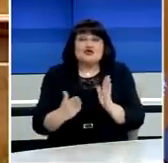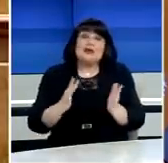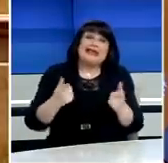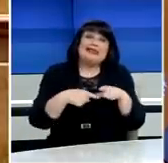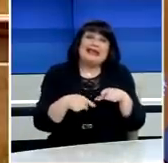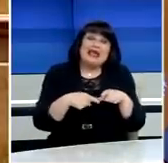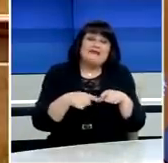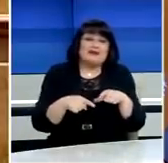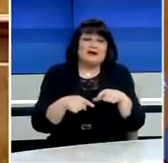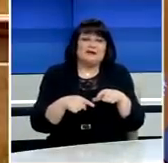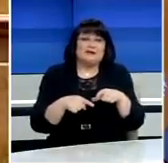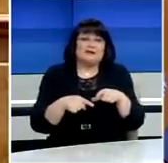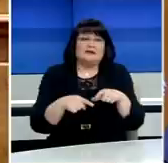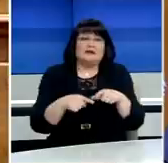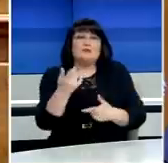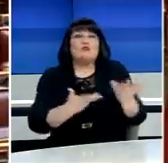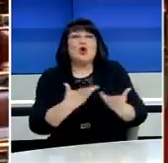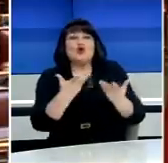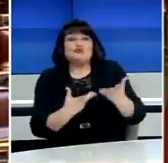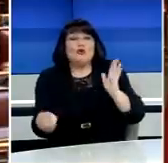Δεκέμβρη του 20, όταν θα συζητάτε τον προϋπολογισμό.